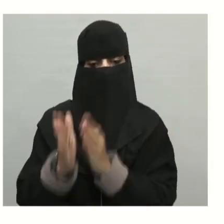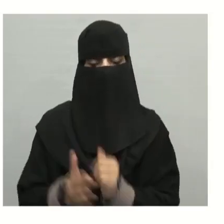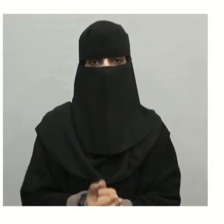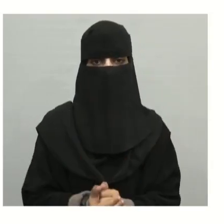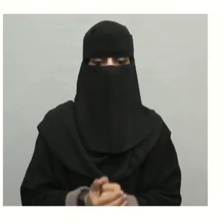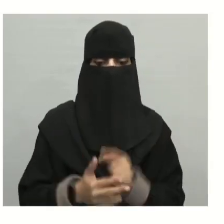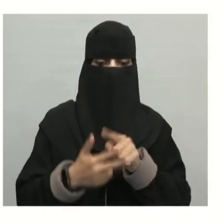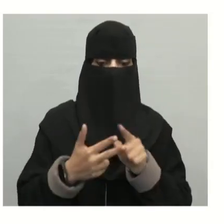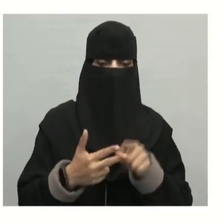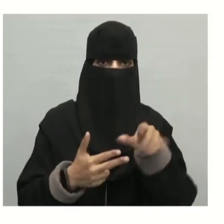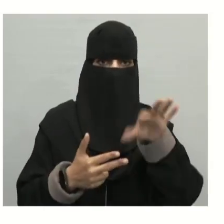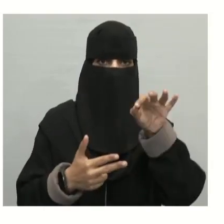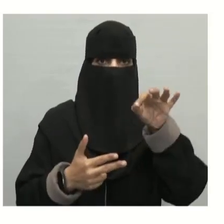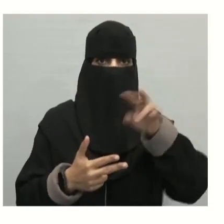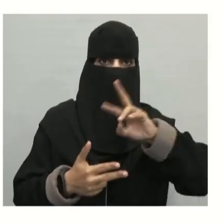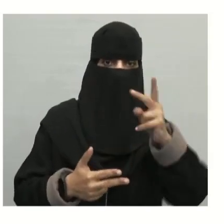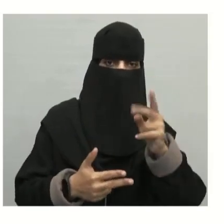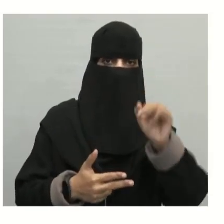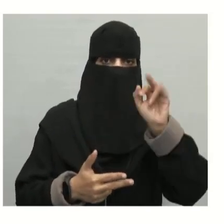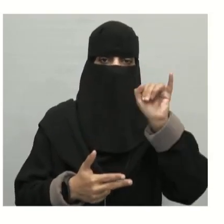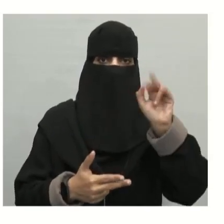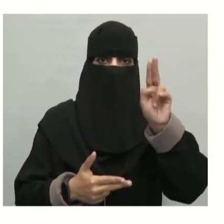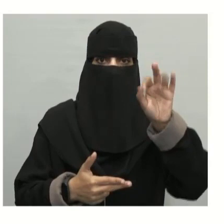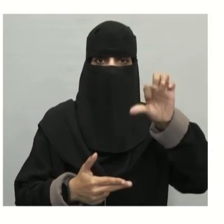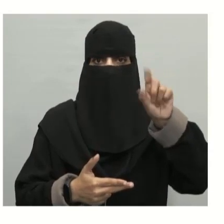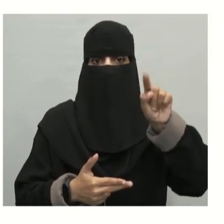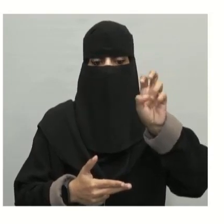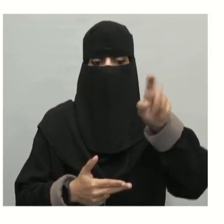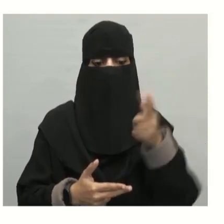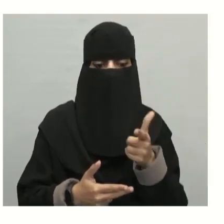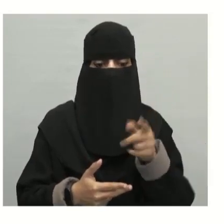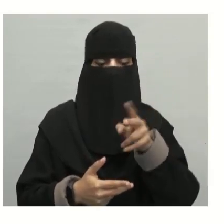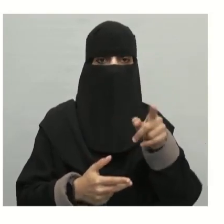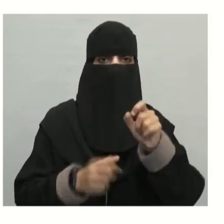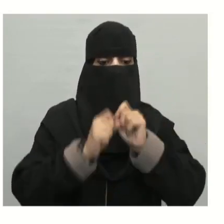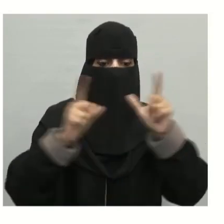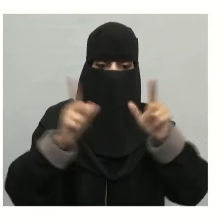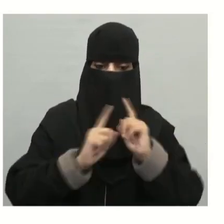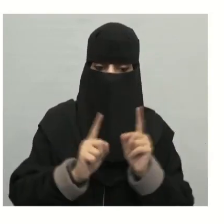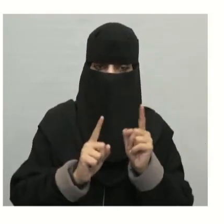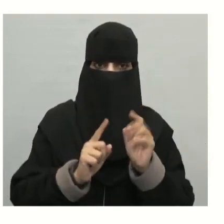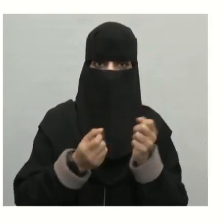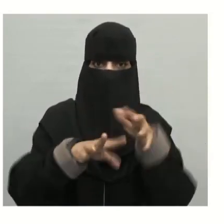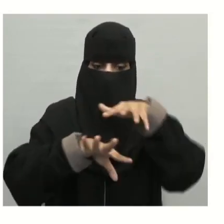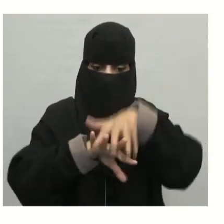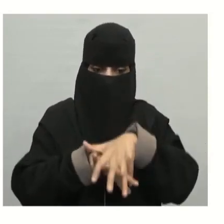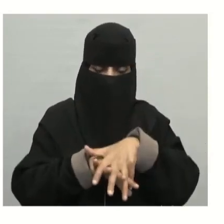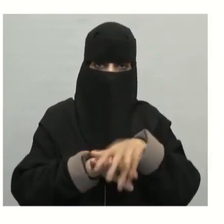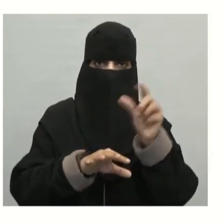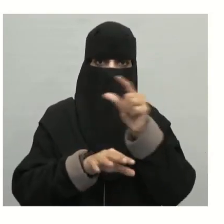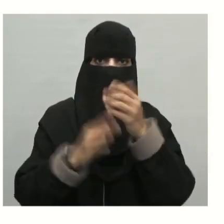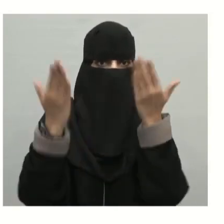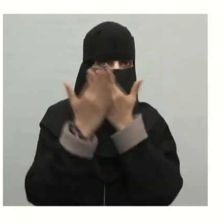لها ليس لها بنيه ورقيه واضحه ذات توزيع لوني متجانس حبيباتها غير مرئيه لا